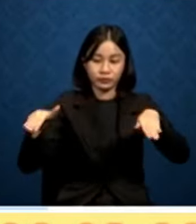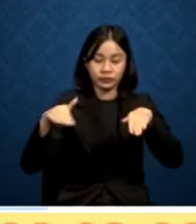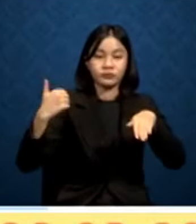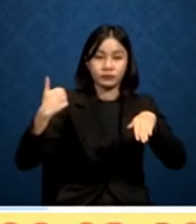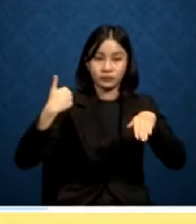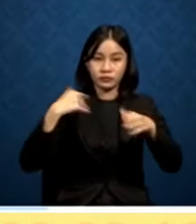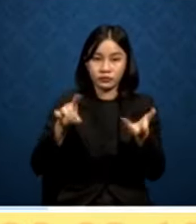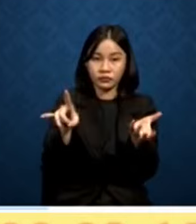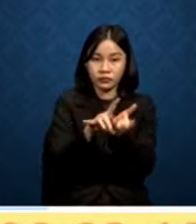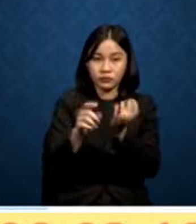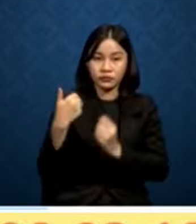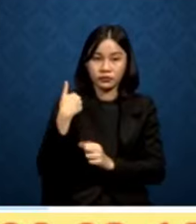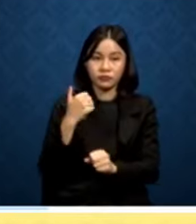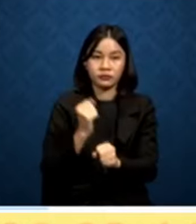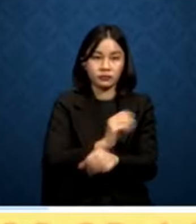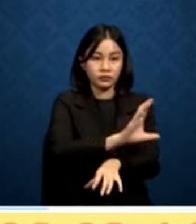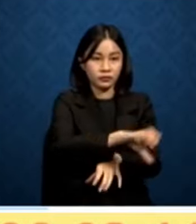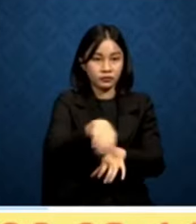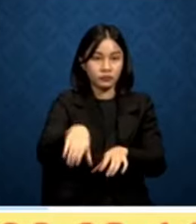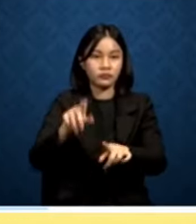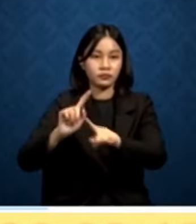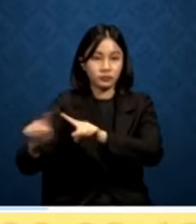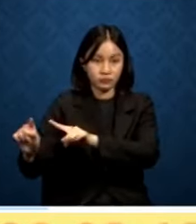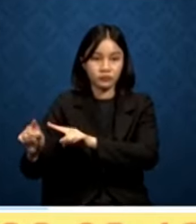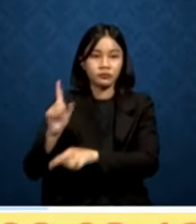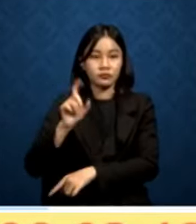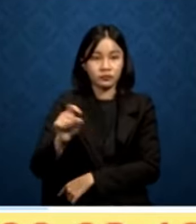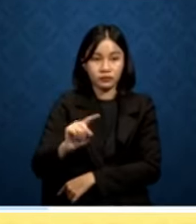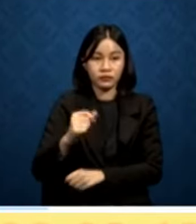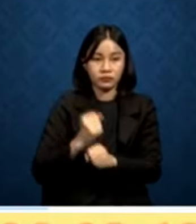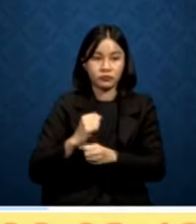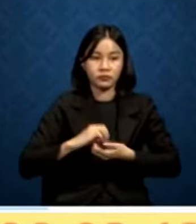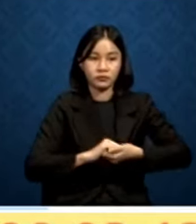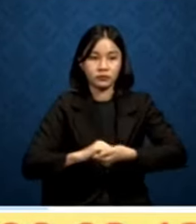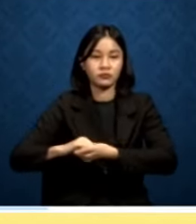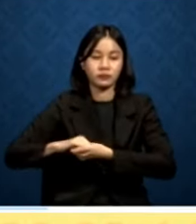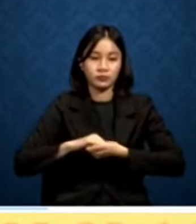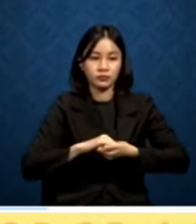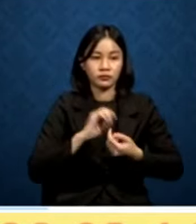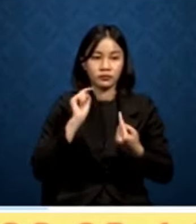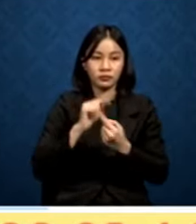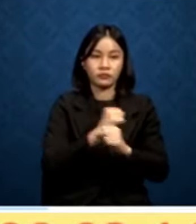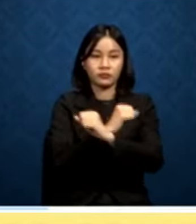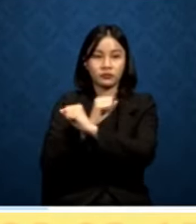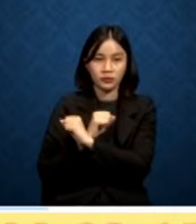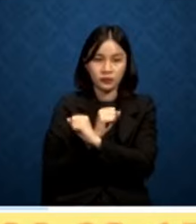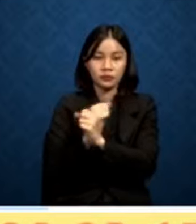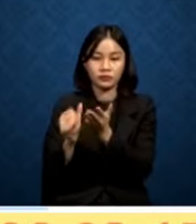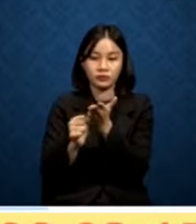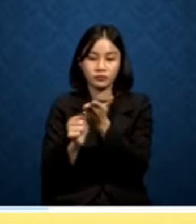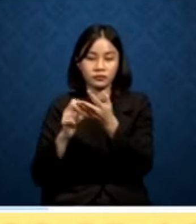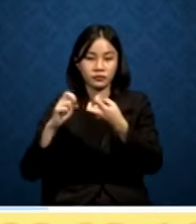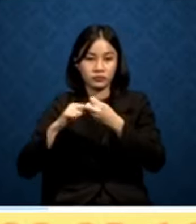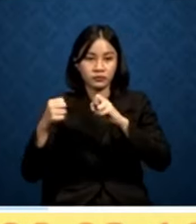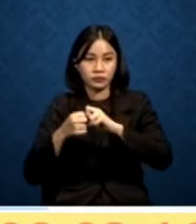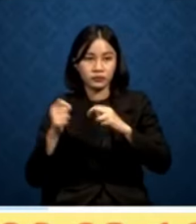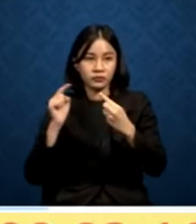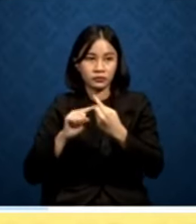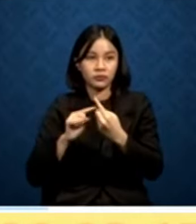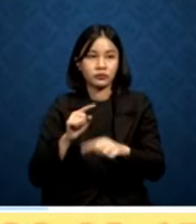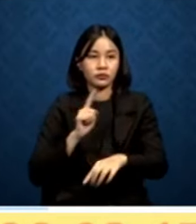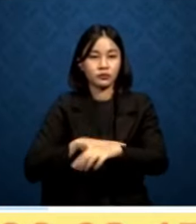รวถึงหรบานัอื่นๆทเกี่ยวข้องก็จะตองบริาการาร่มกันไปการแ้ไฝัหาระย